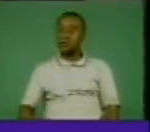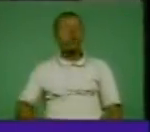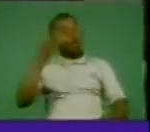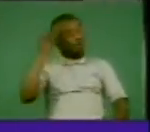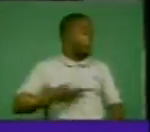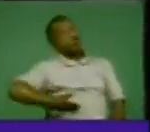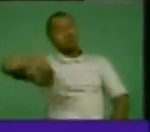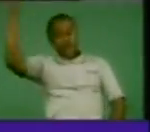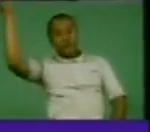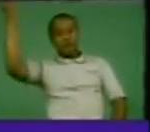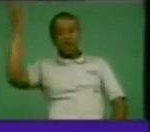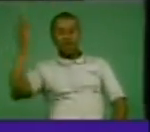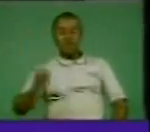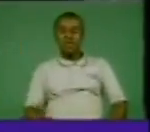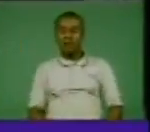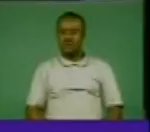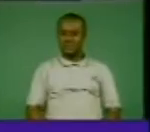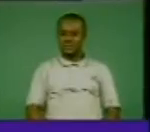mbali.